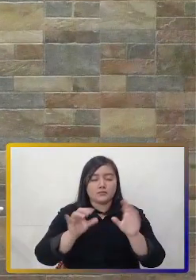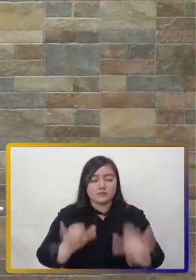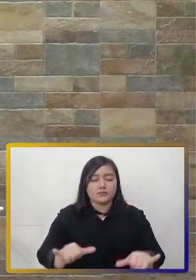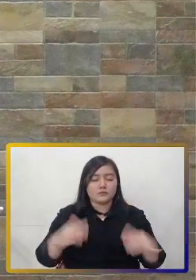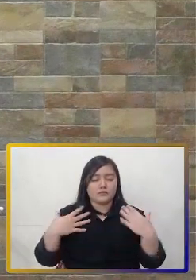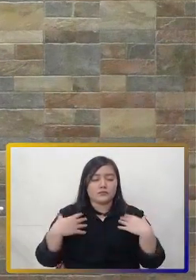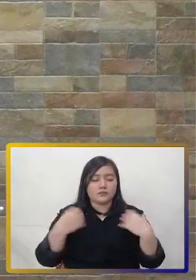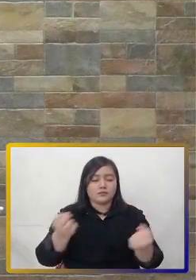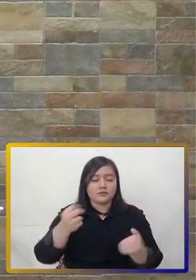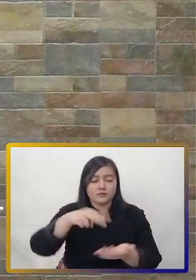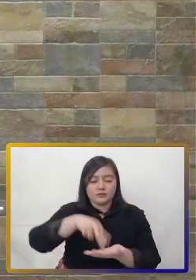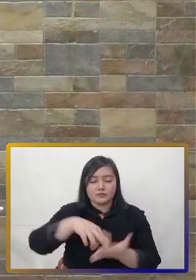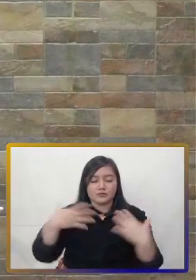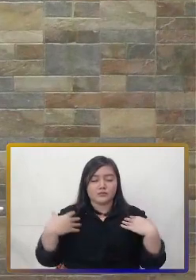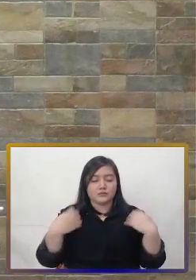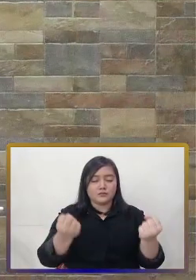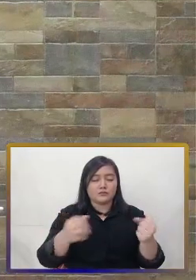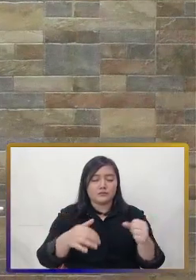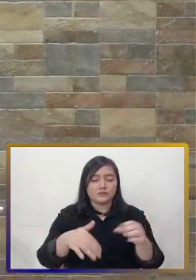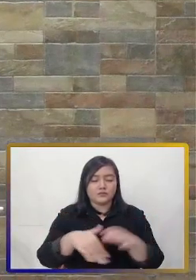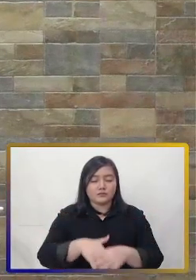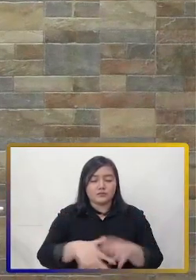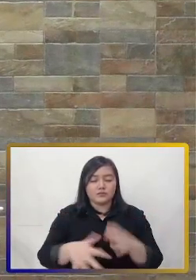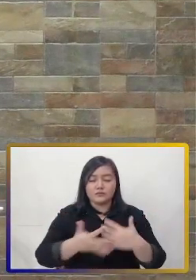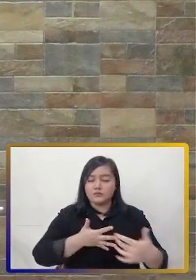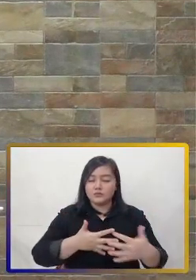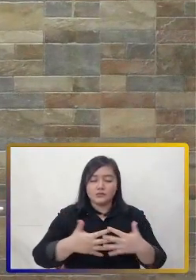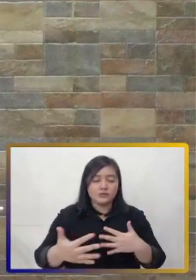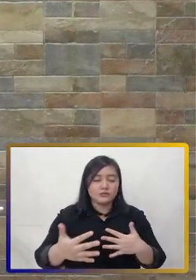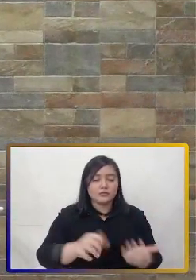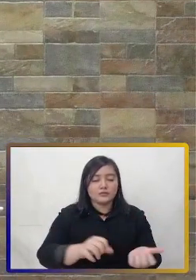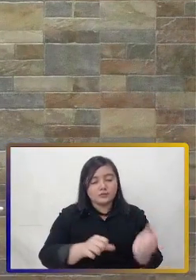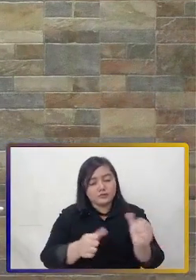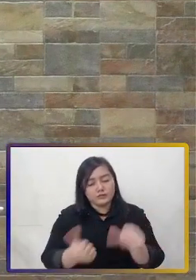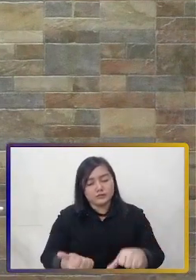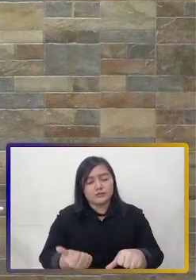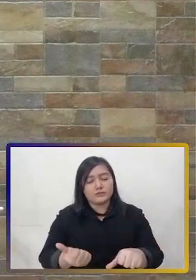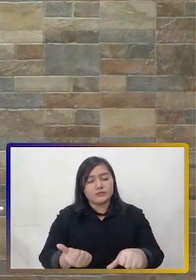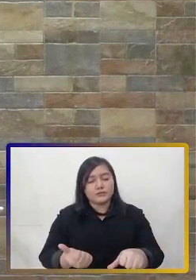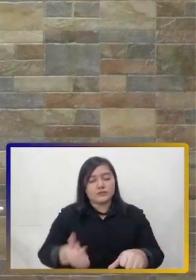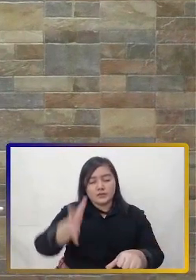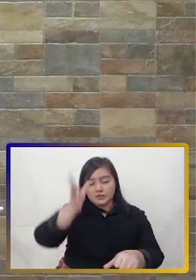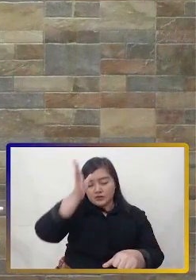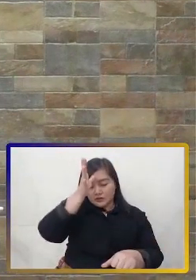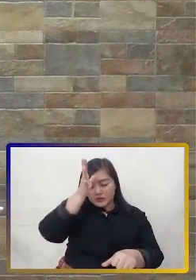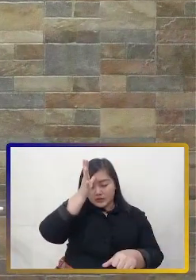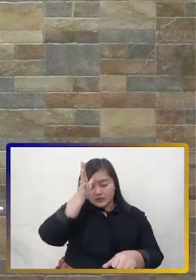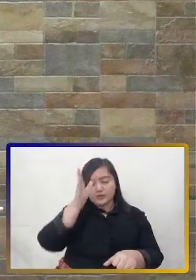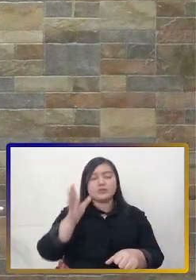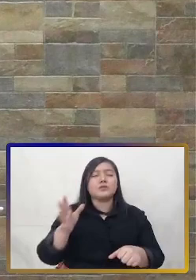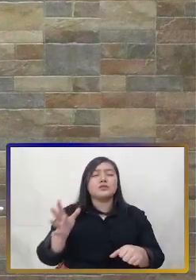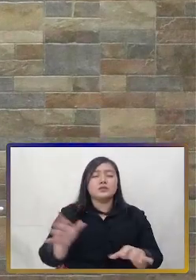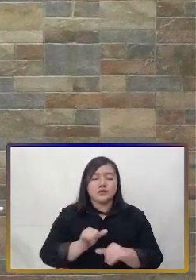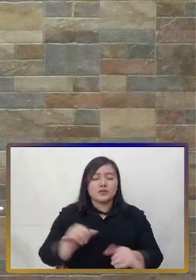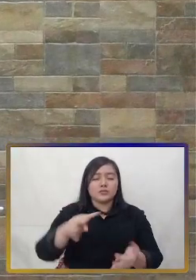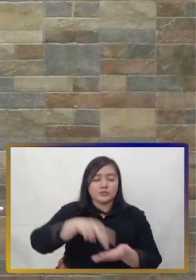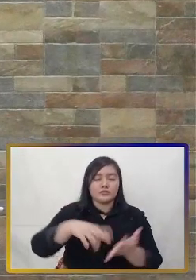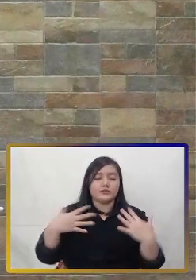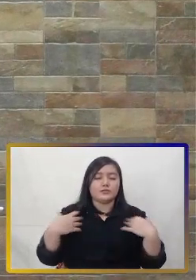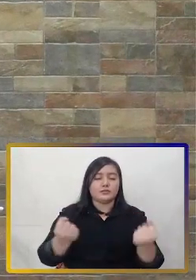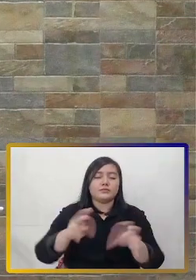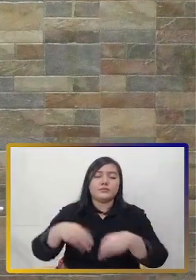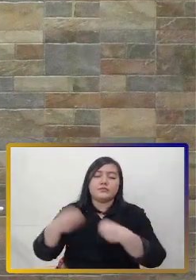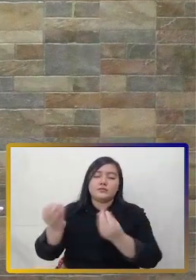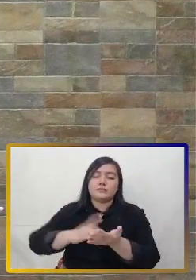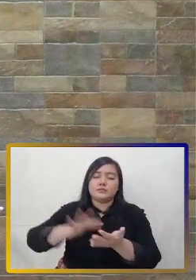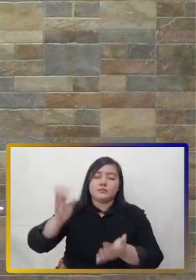po ang mga pinanindigan ng aming pong Baptist forefathers, O God. Once again, O God, we're bringing you back the glory and honor, for thou